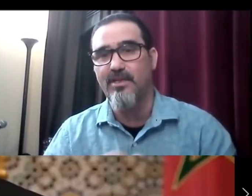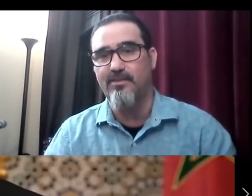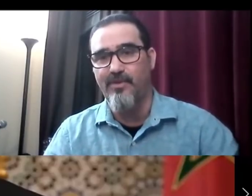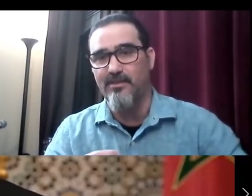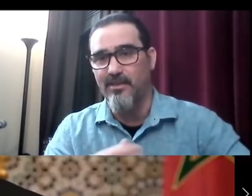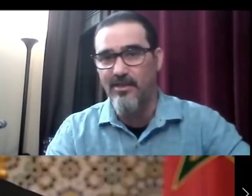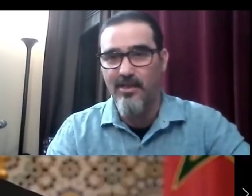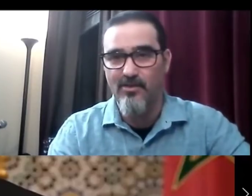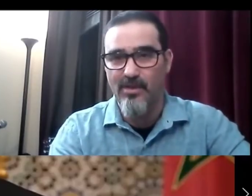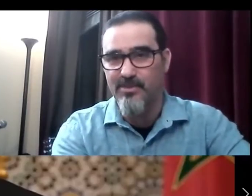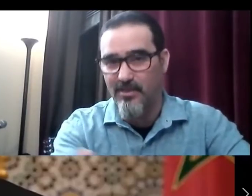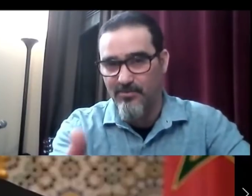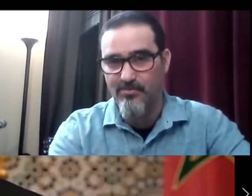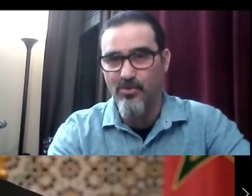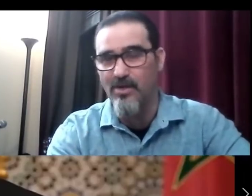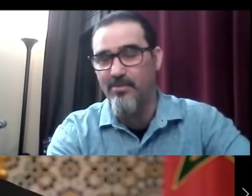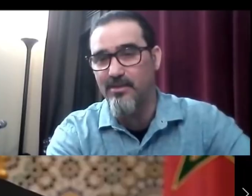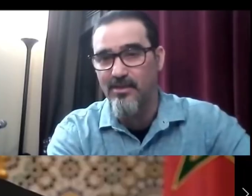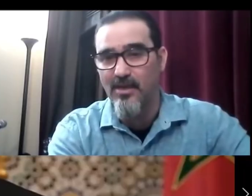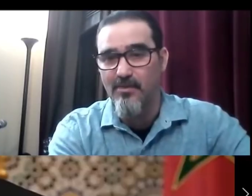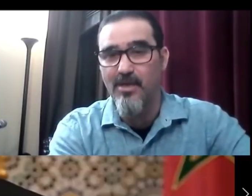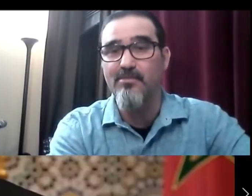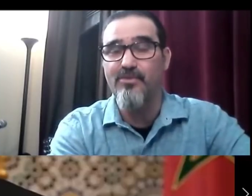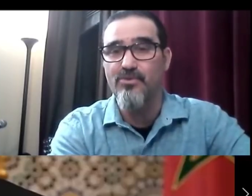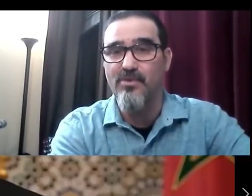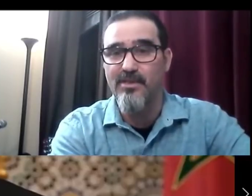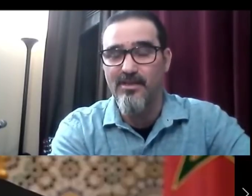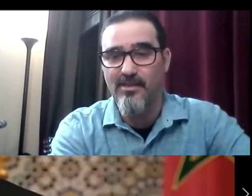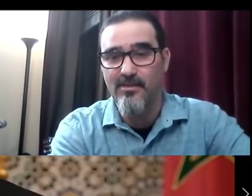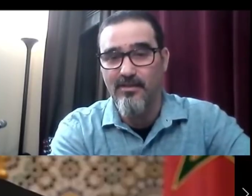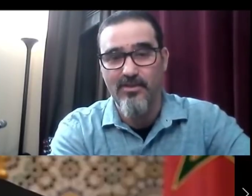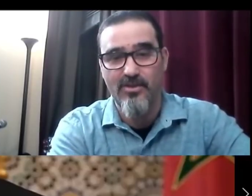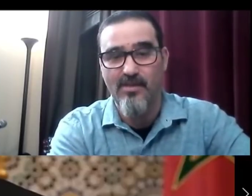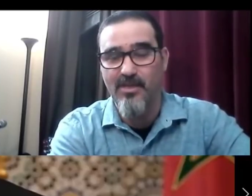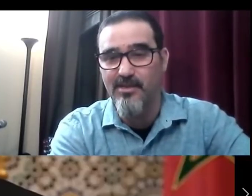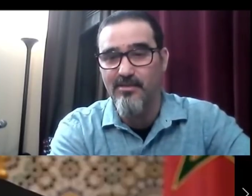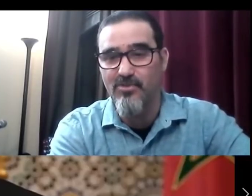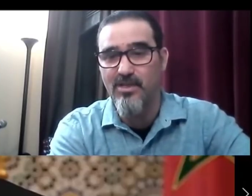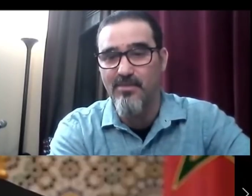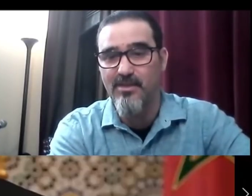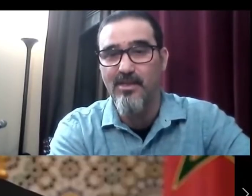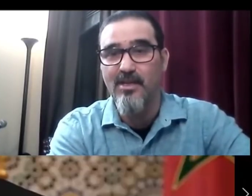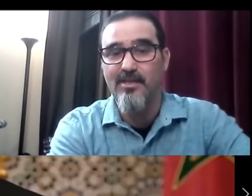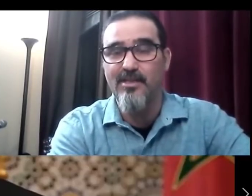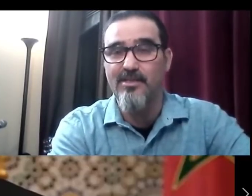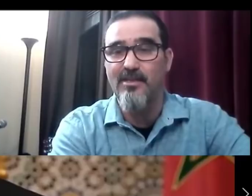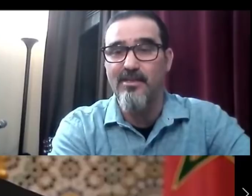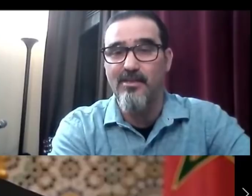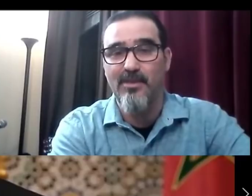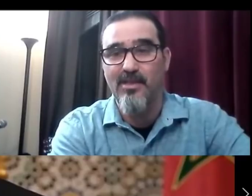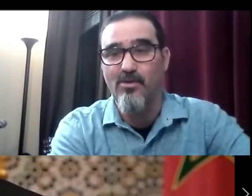خداو التقليد في خاطر ذاك الجيني ولا مسكينه شبهوها بهذا المافيوزو هذا، هذا الاجرامي هذا، هذا المجرم هذا